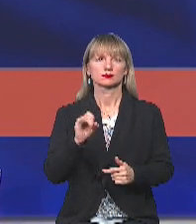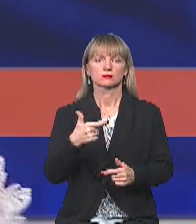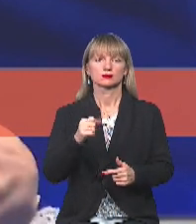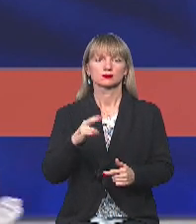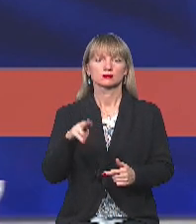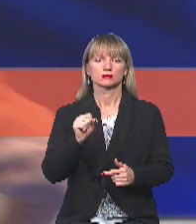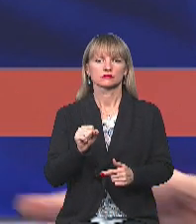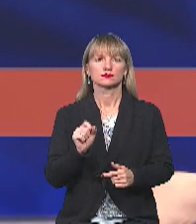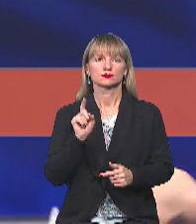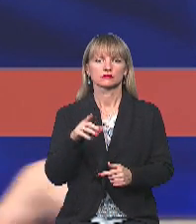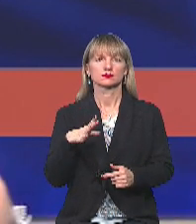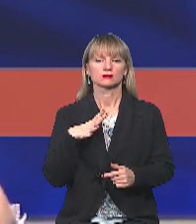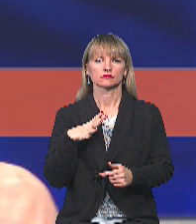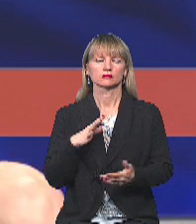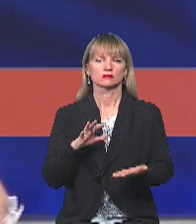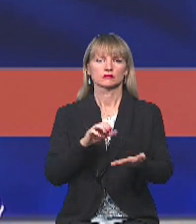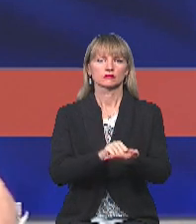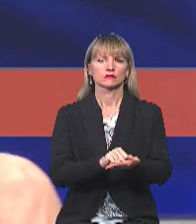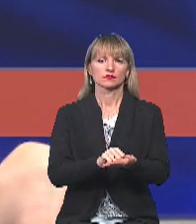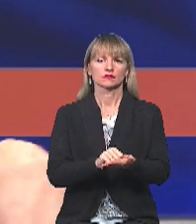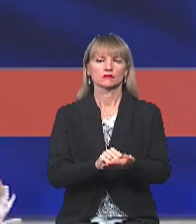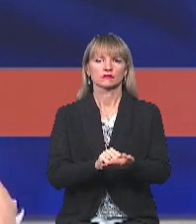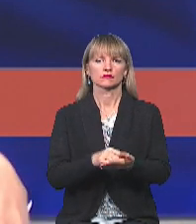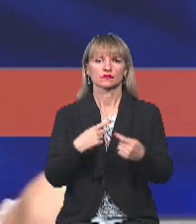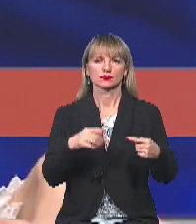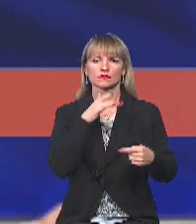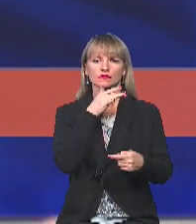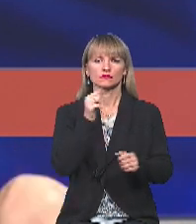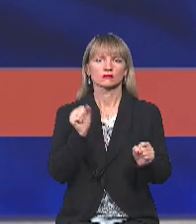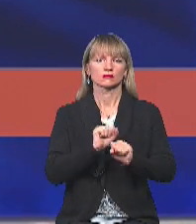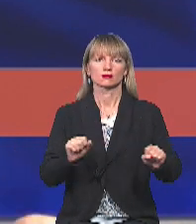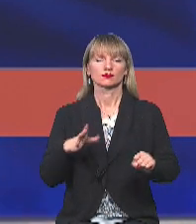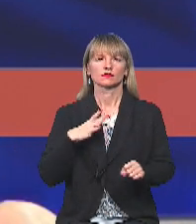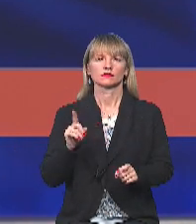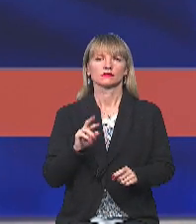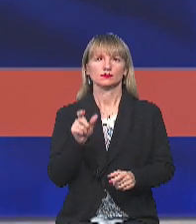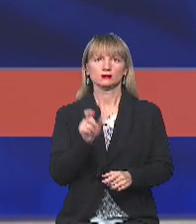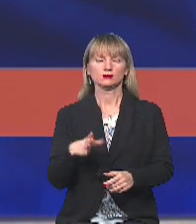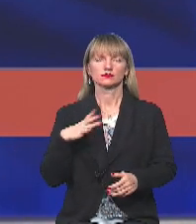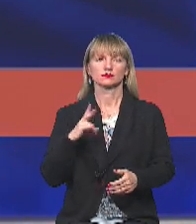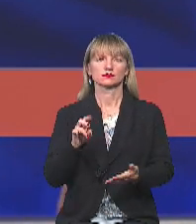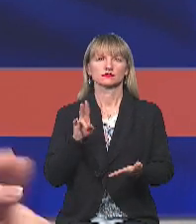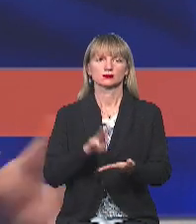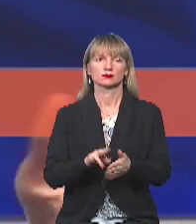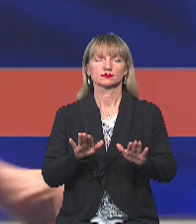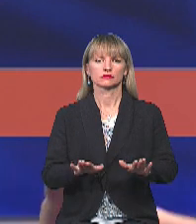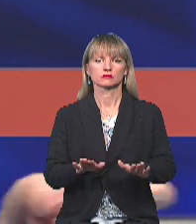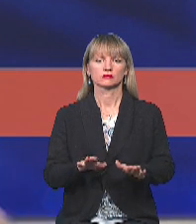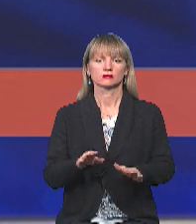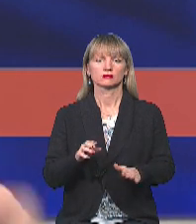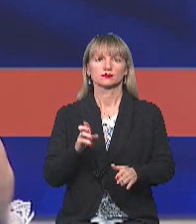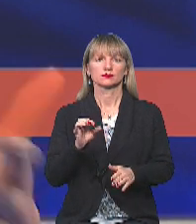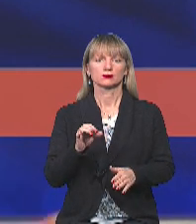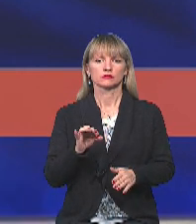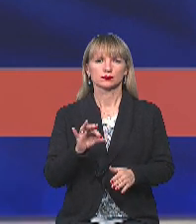там, і там. Так, їх етапували періодично, оскільки не можна було, щоб люди були на постійних місцях, бо заколот міг